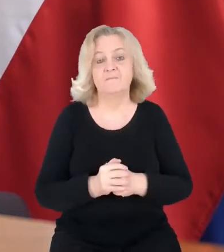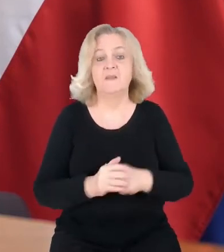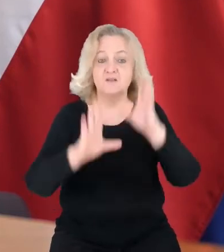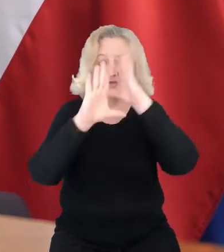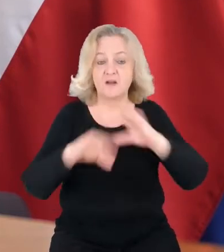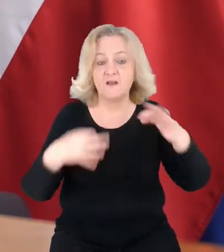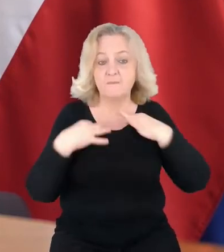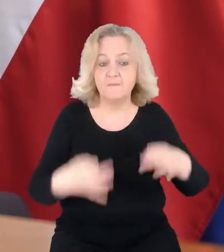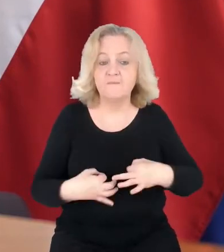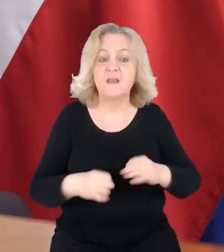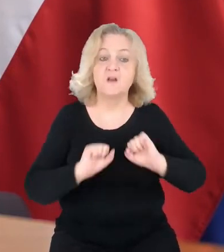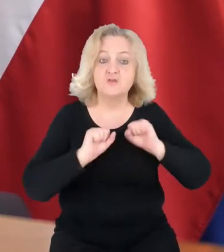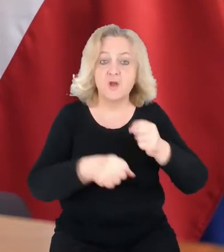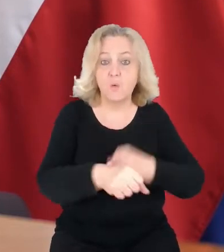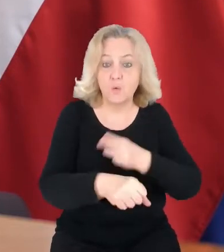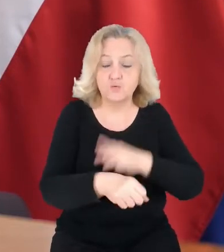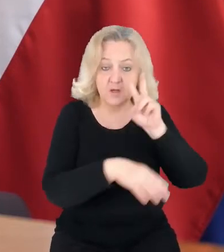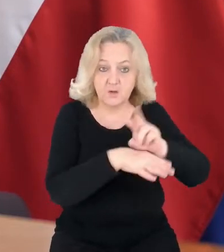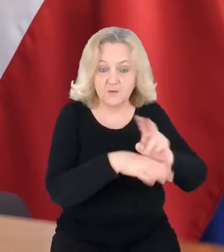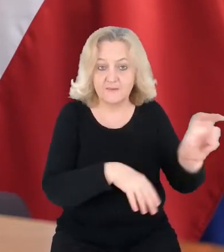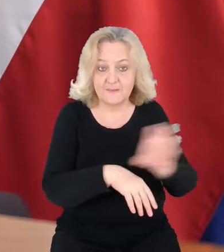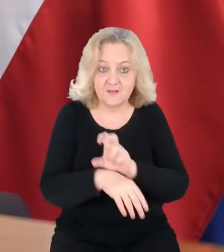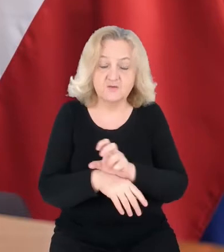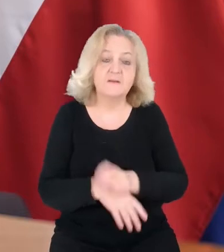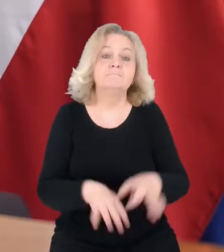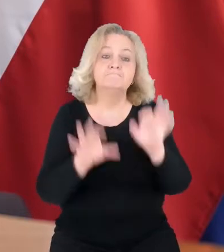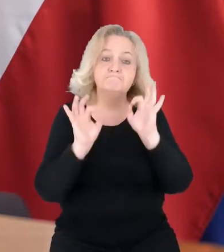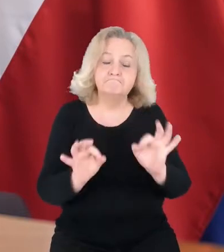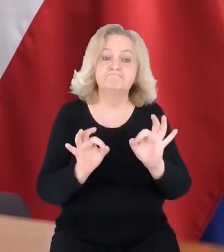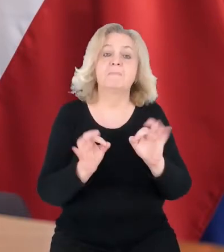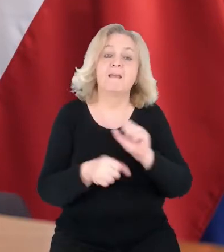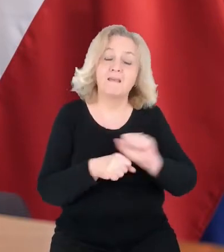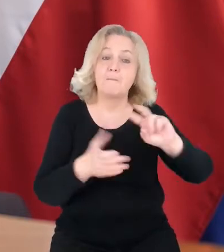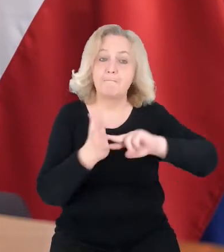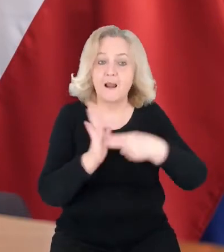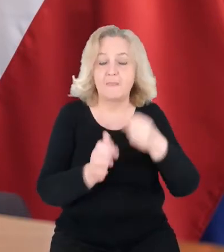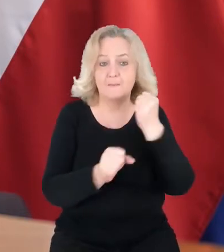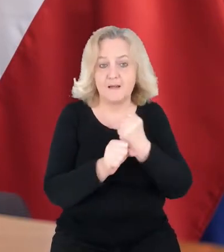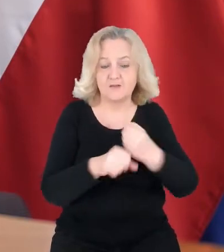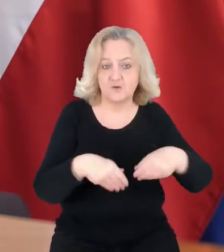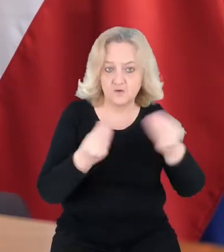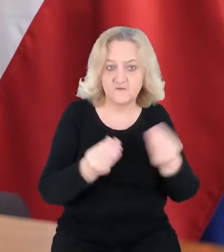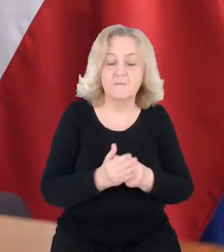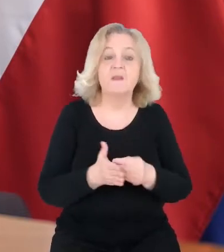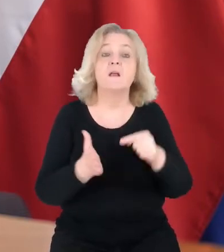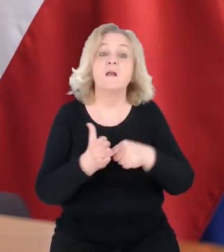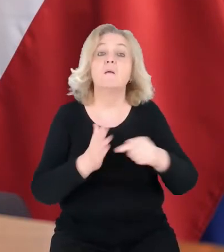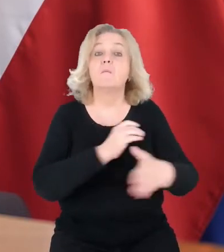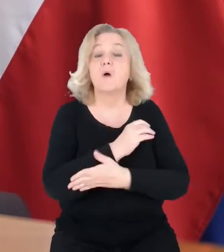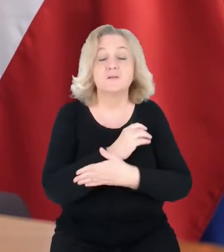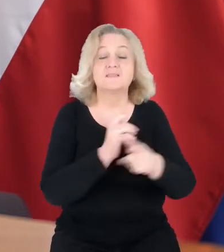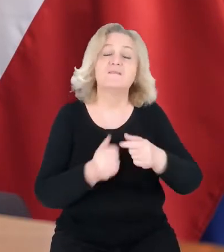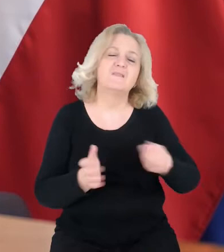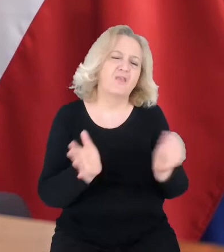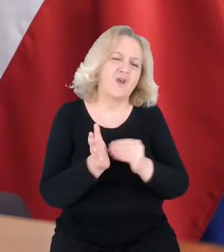Państwo, działania Urzędu Dozoru Technicznego znakomicie wpisują się w plan dla pracy i rozwoju. W oparciu o wieloletnie